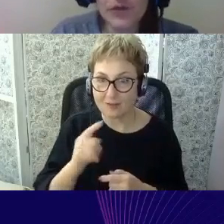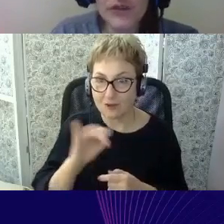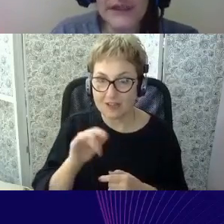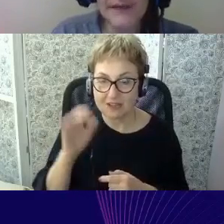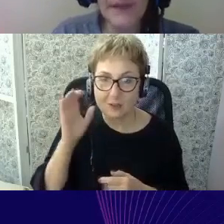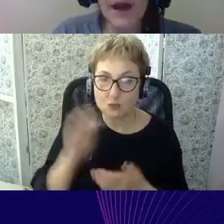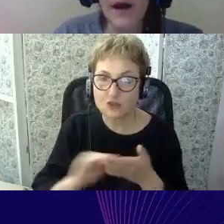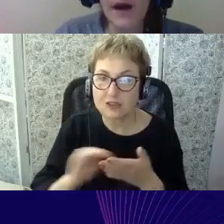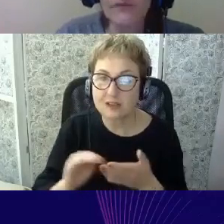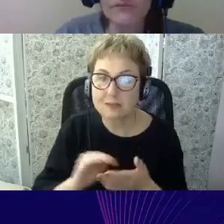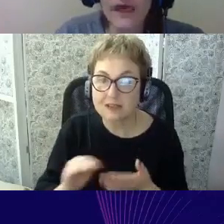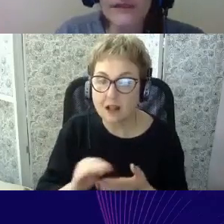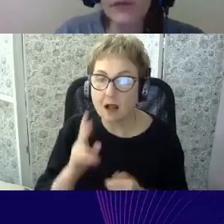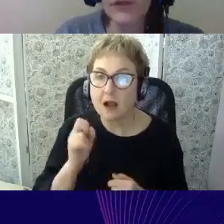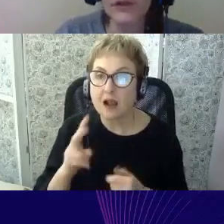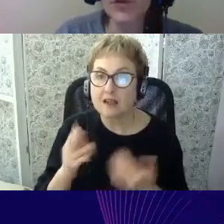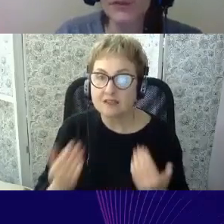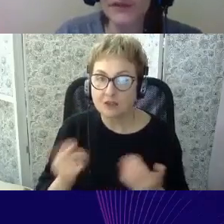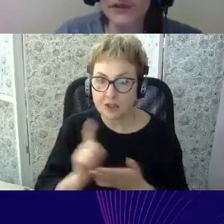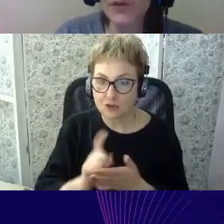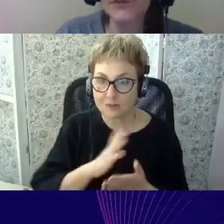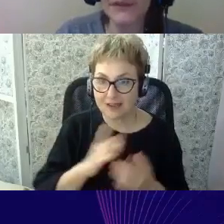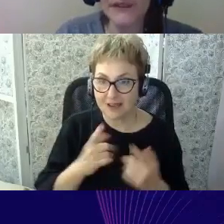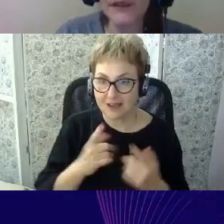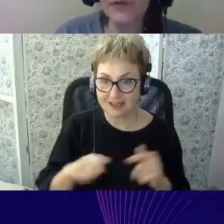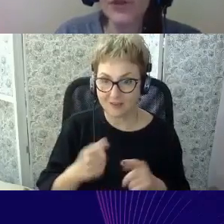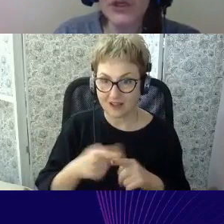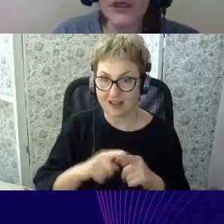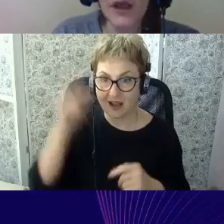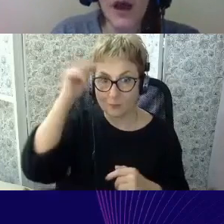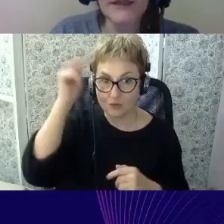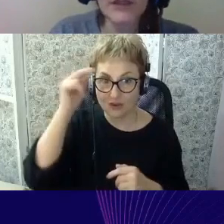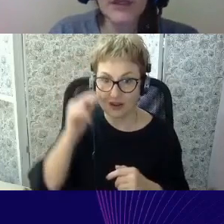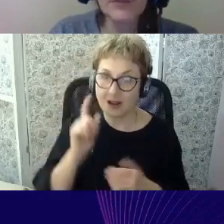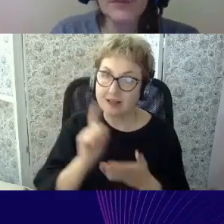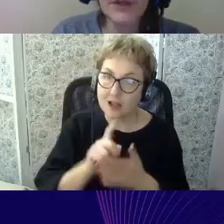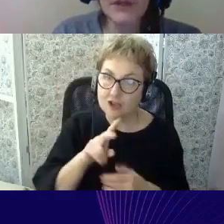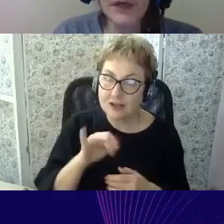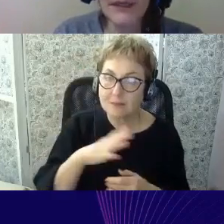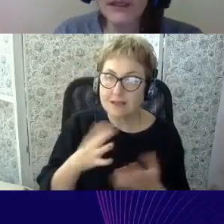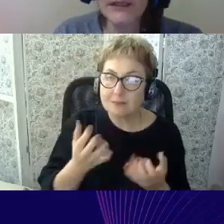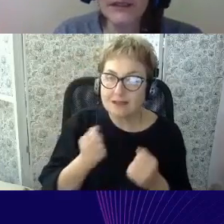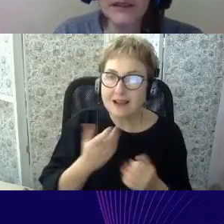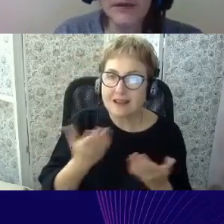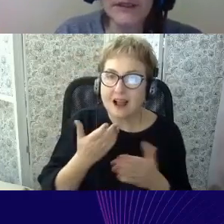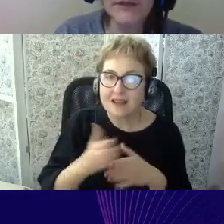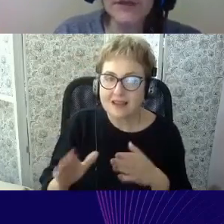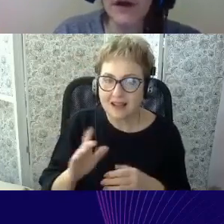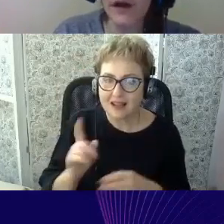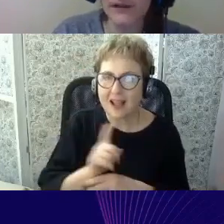из слушателей. А как сегодня должно быть организовано, да, это обучение? А должны ли быть приняты какие-то